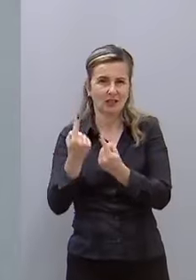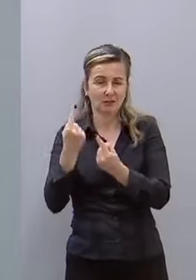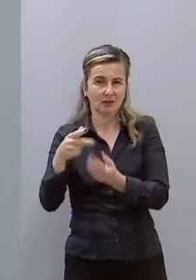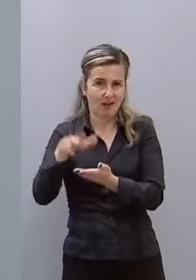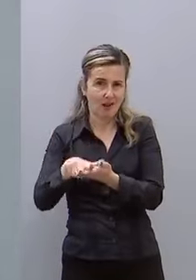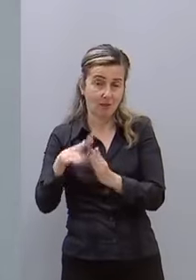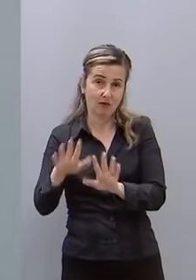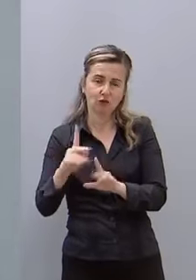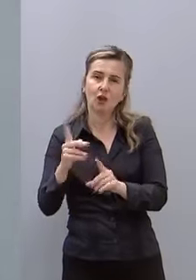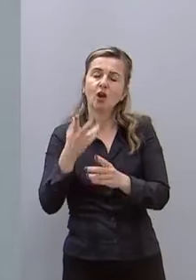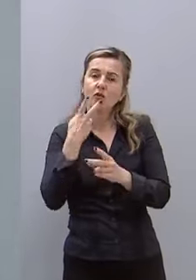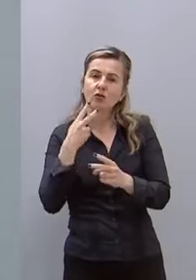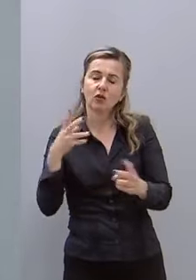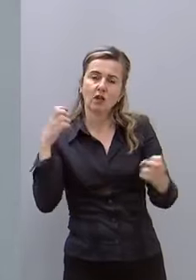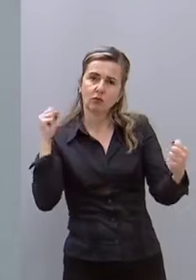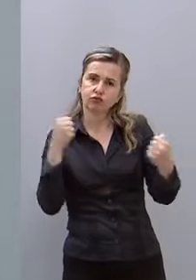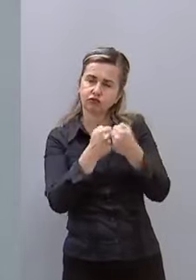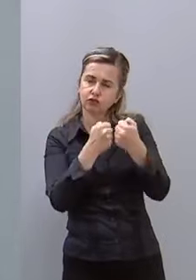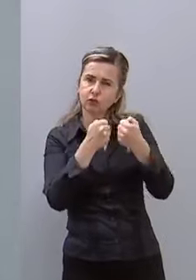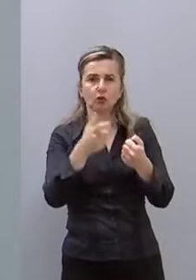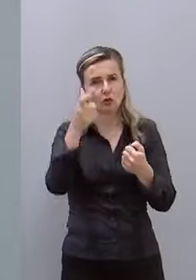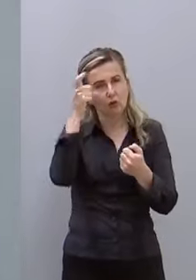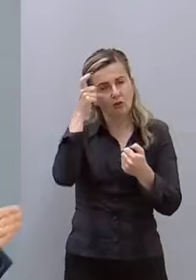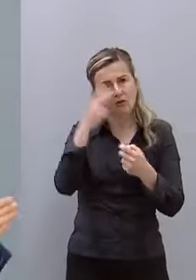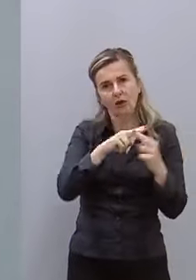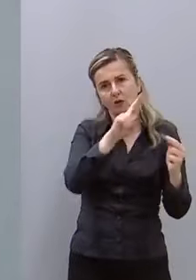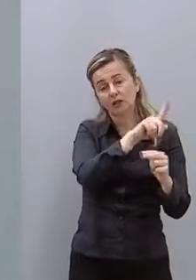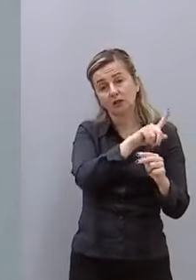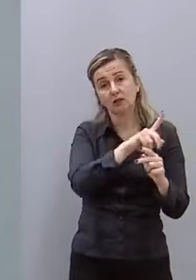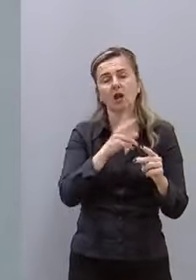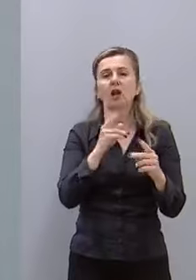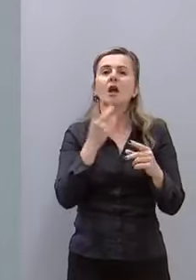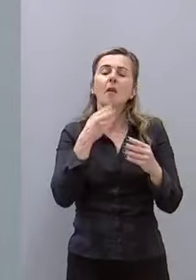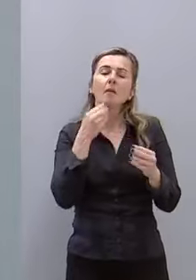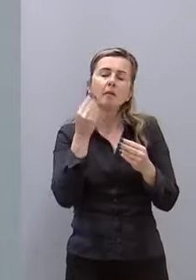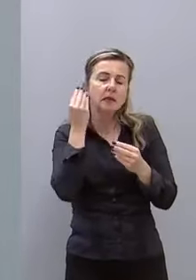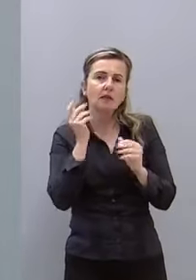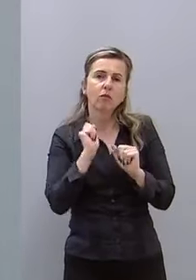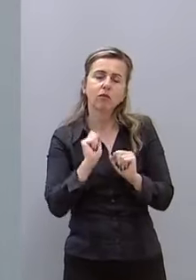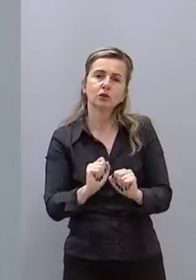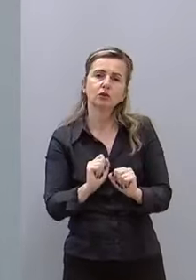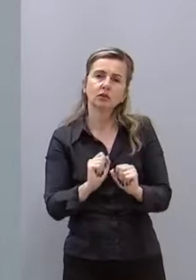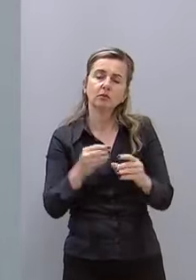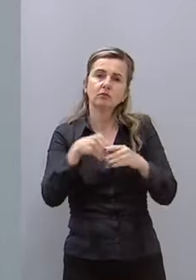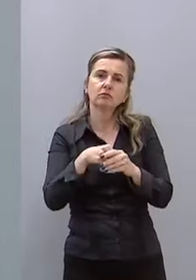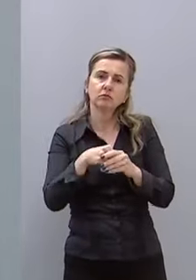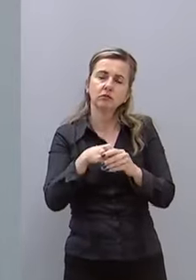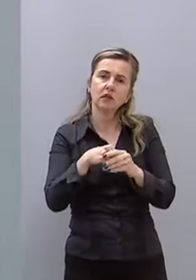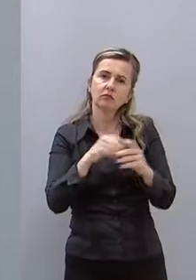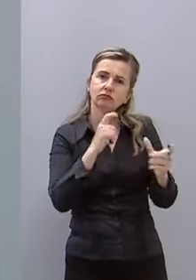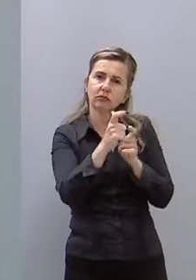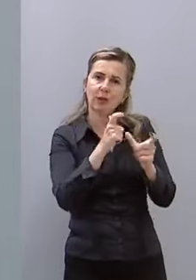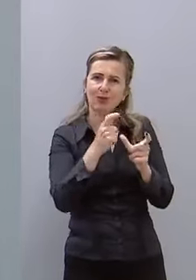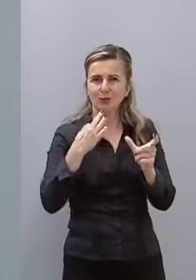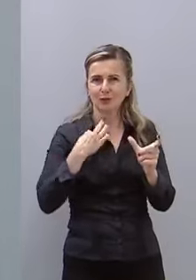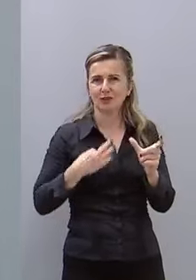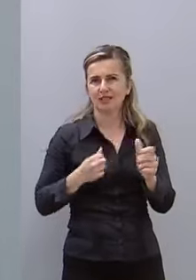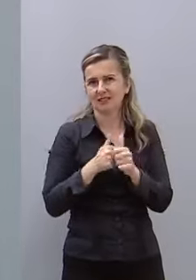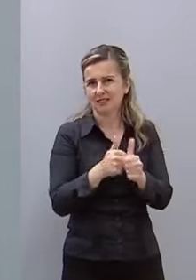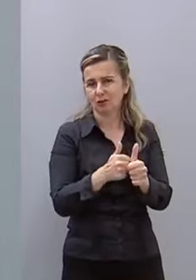con il governo nazionale crediamo di volerlo mantenere il più possibile all'interno di un rapporto istituzionale anche perché comunque